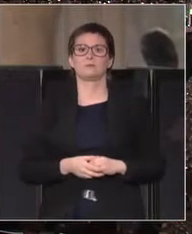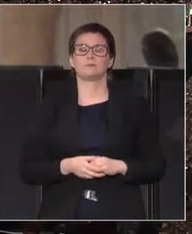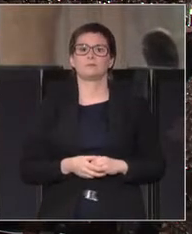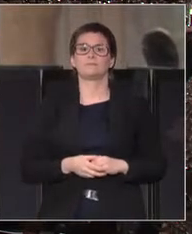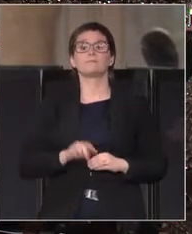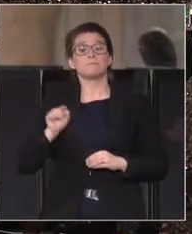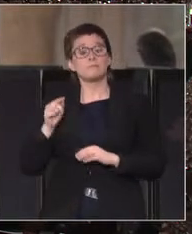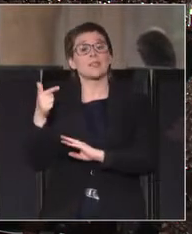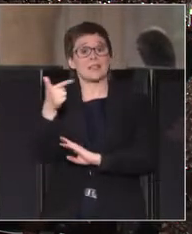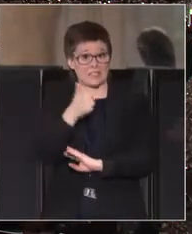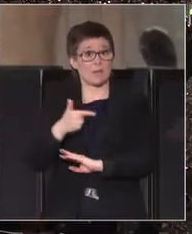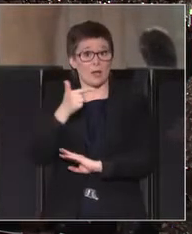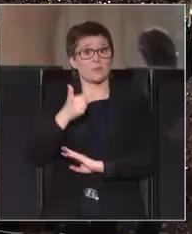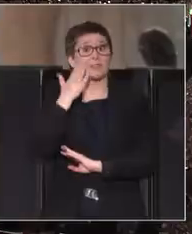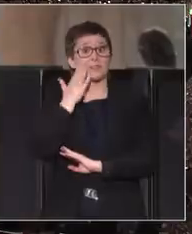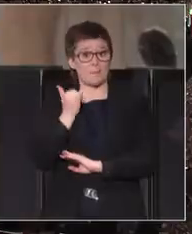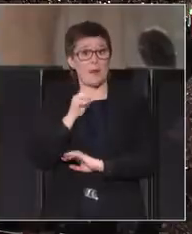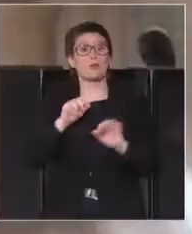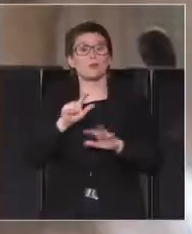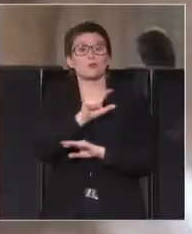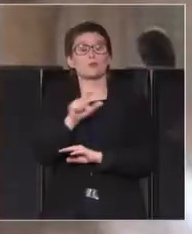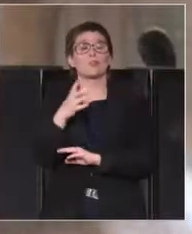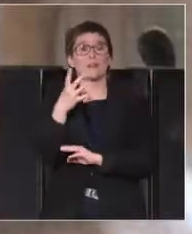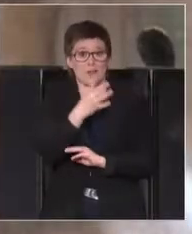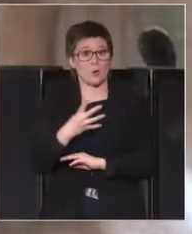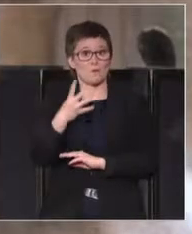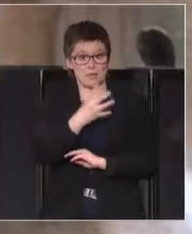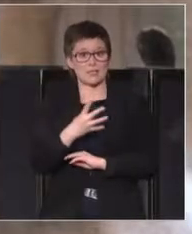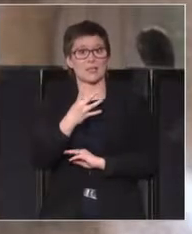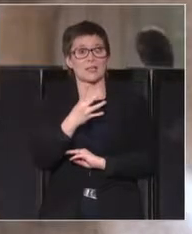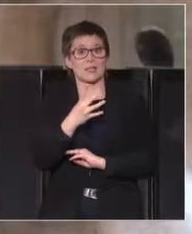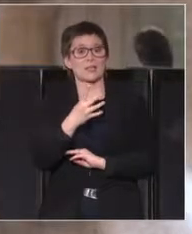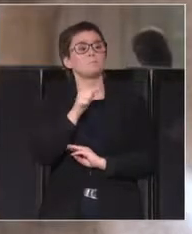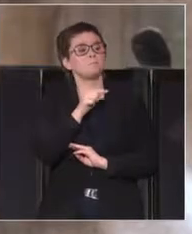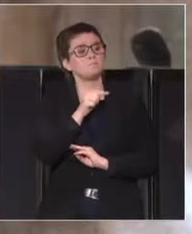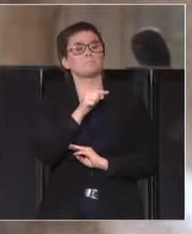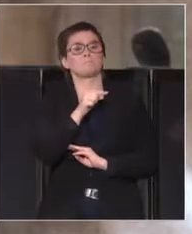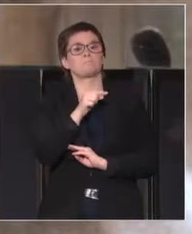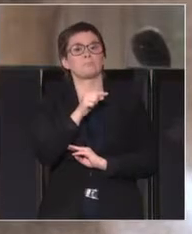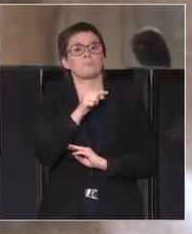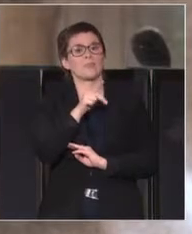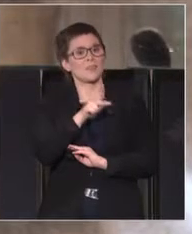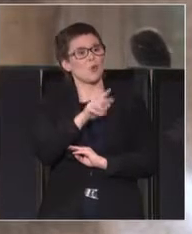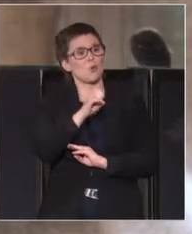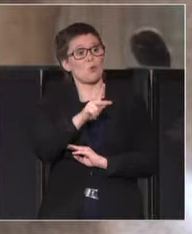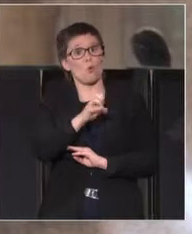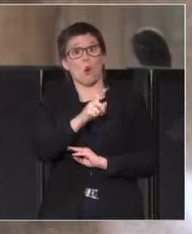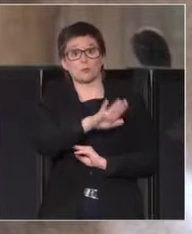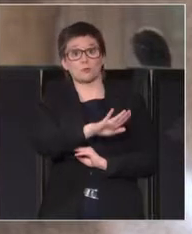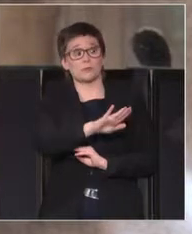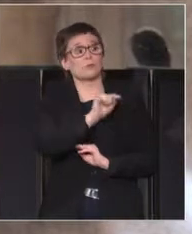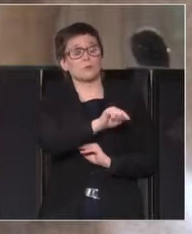Am 22. Mai 1944 wurde Kokot in der Fabrik verhaftet.